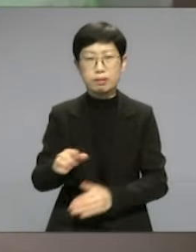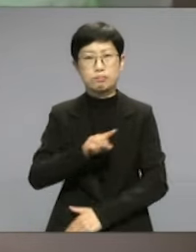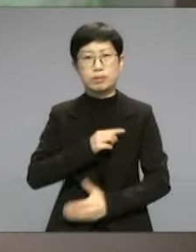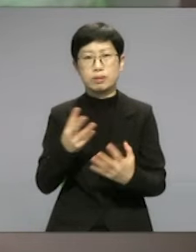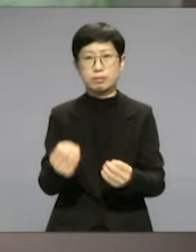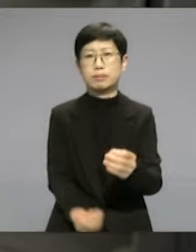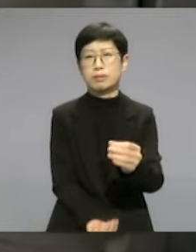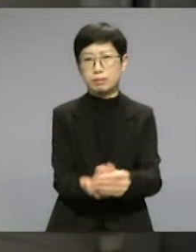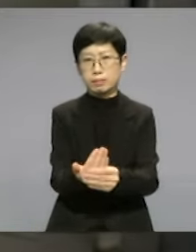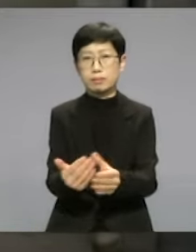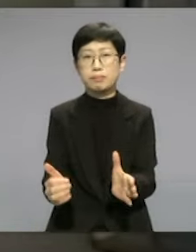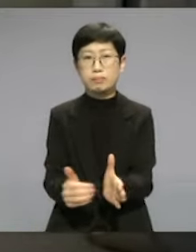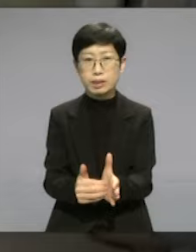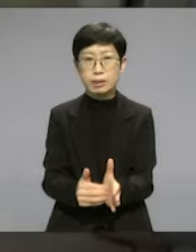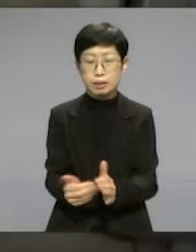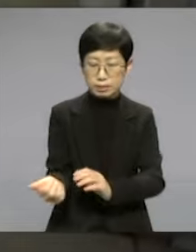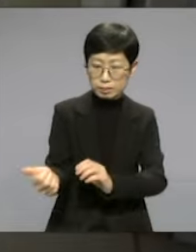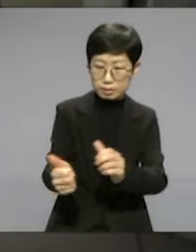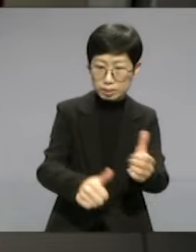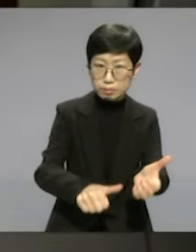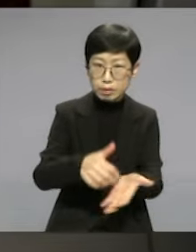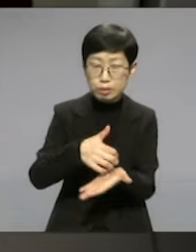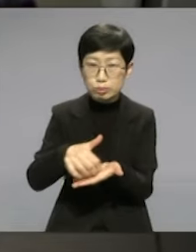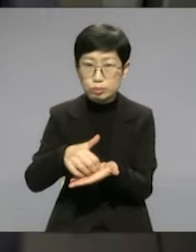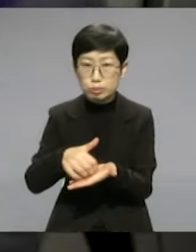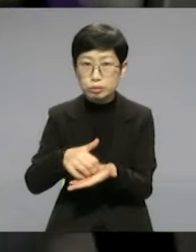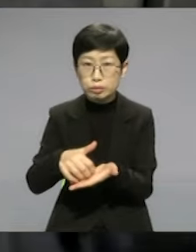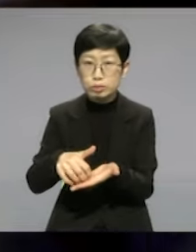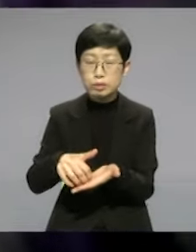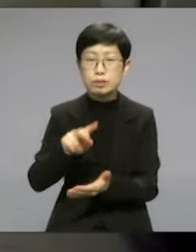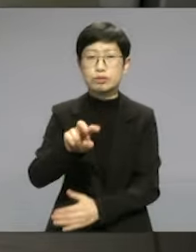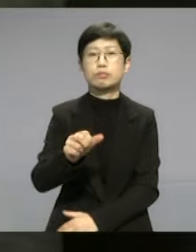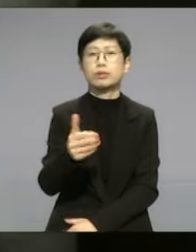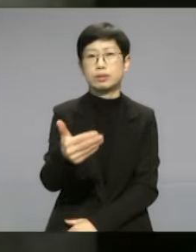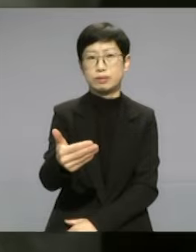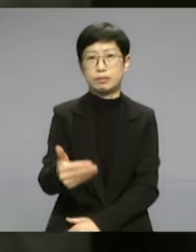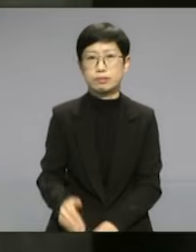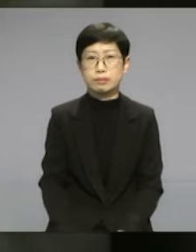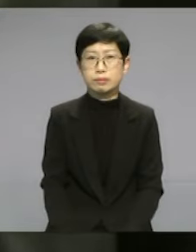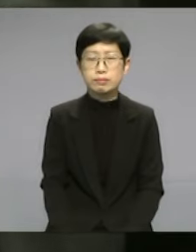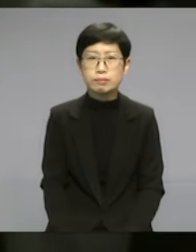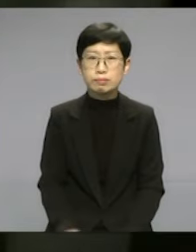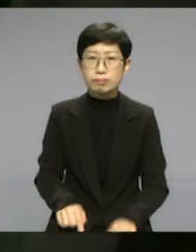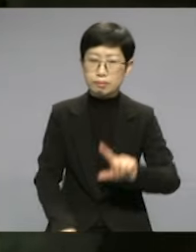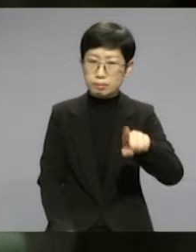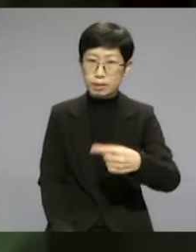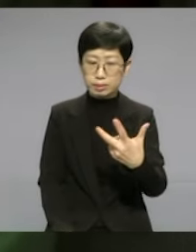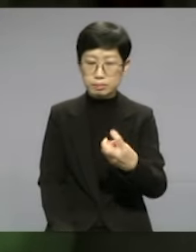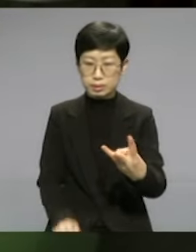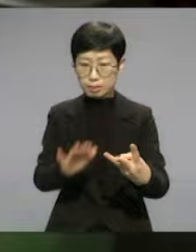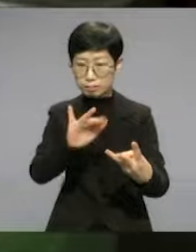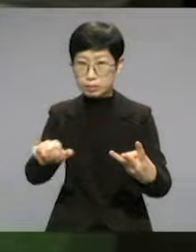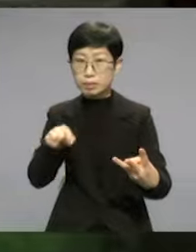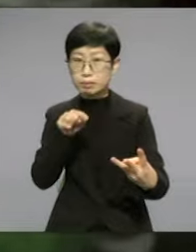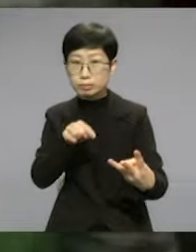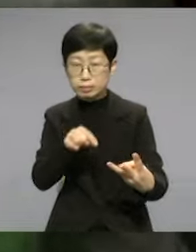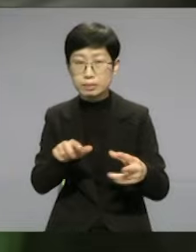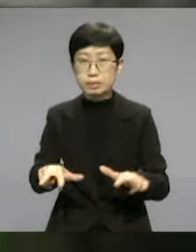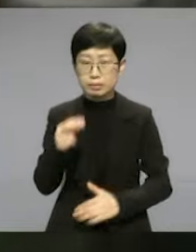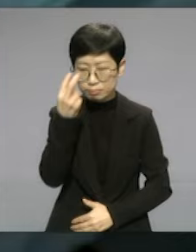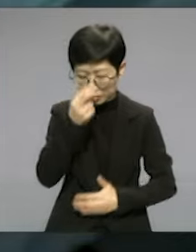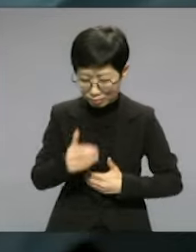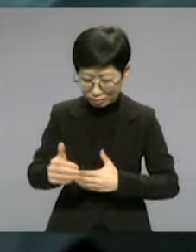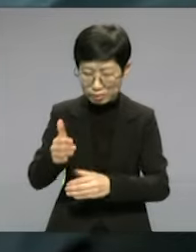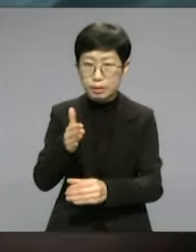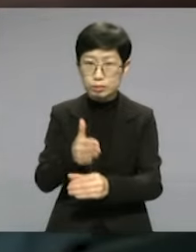최고치입니다. 사망자도 확인된 사례만 29명으로, 173명에 대해서도 조사가